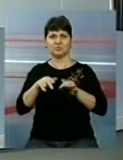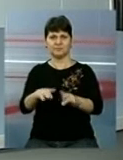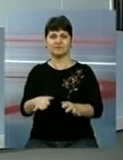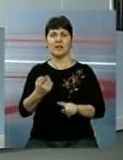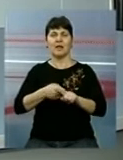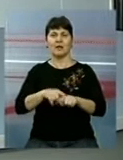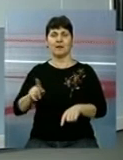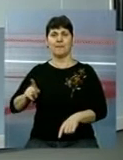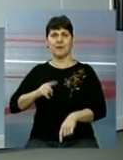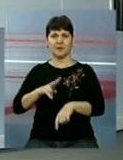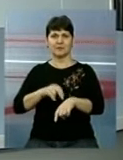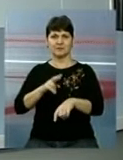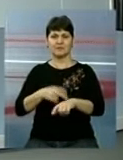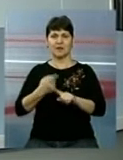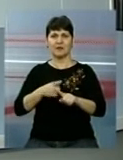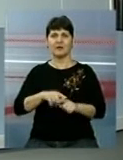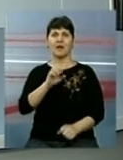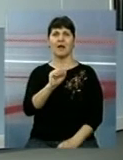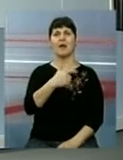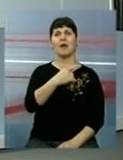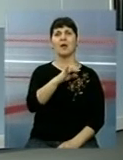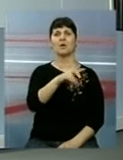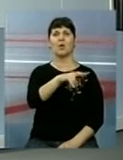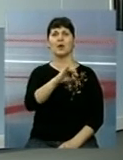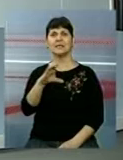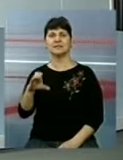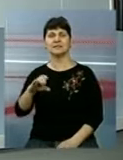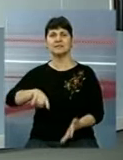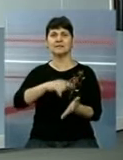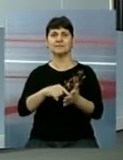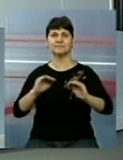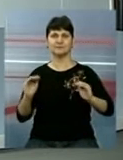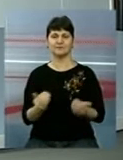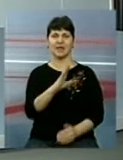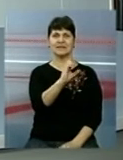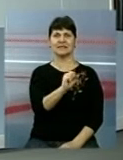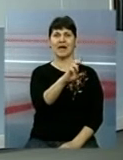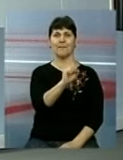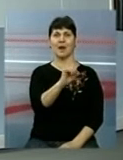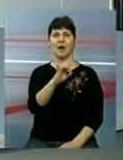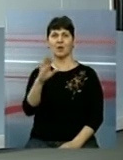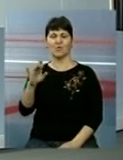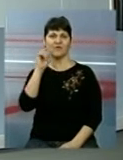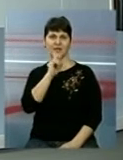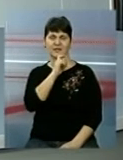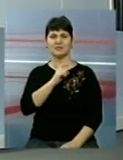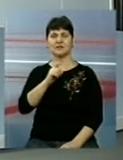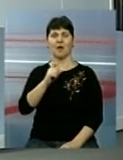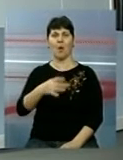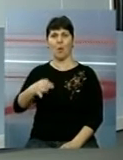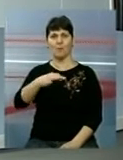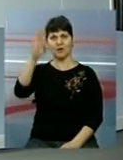здійснили патрулювання на аероглісері від мікрорайону Сабарів до місця забору води підприємством